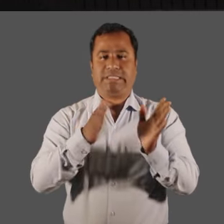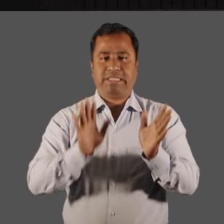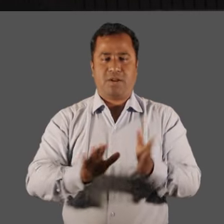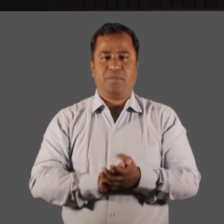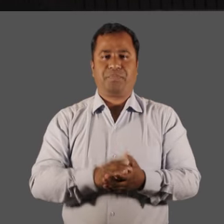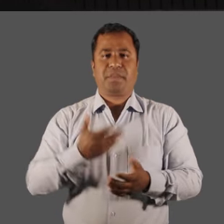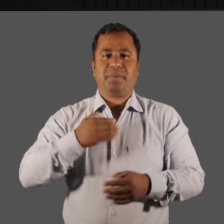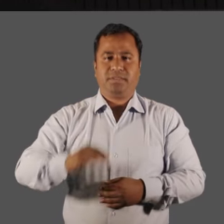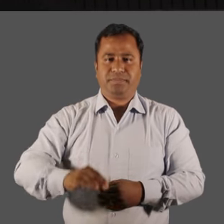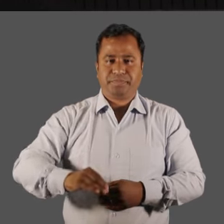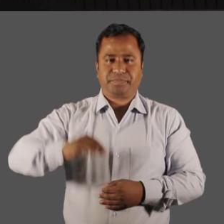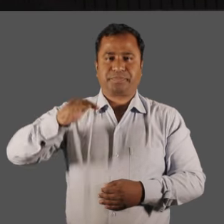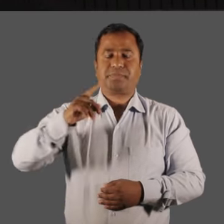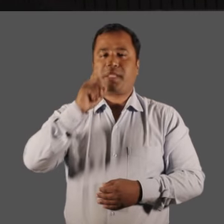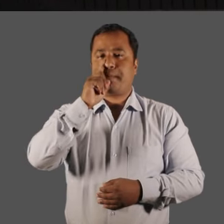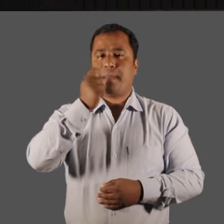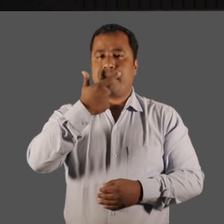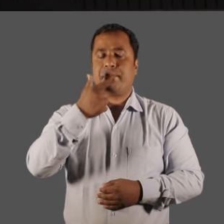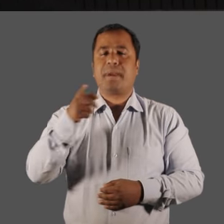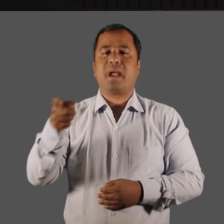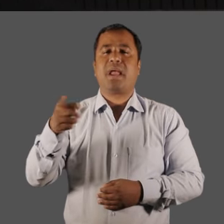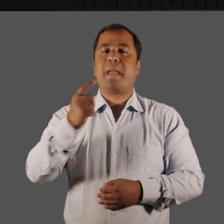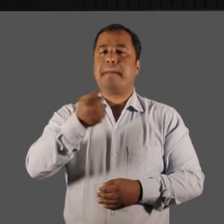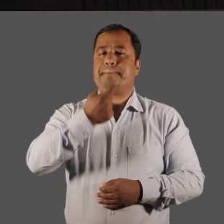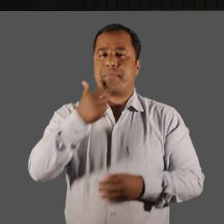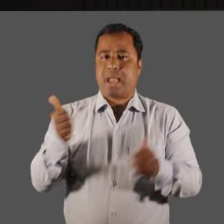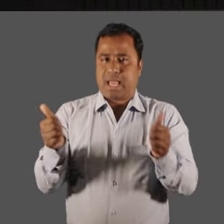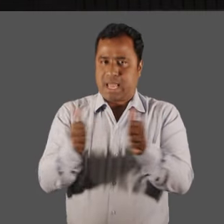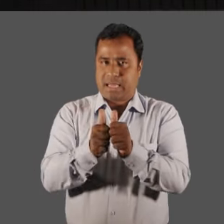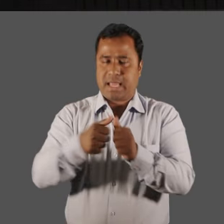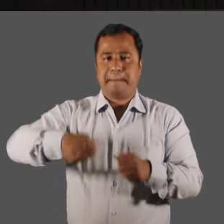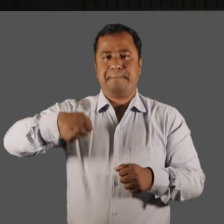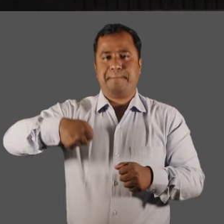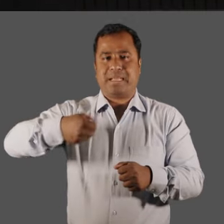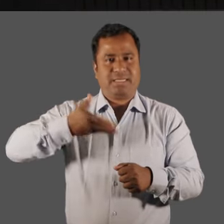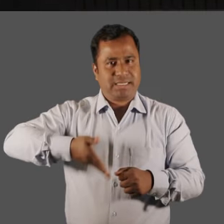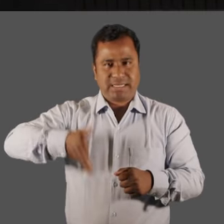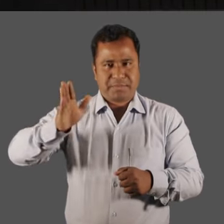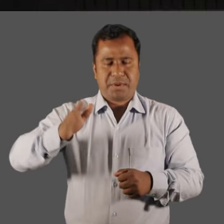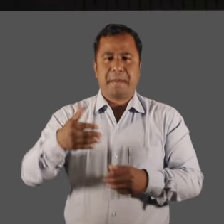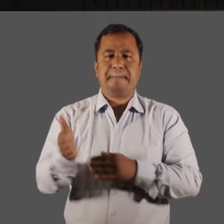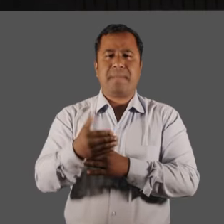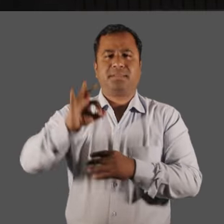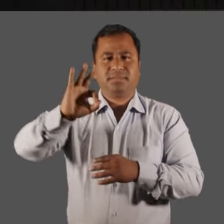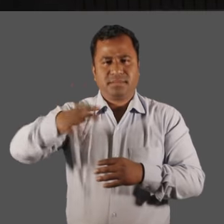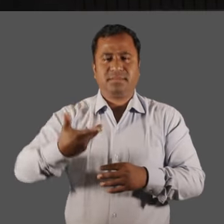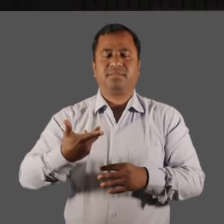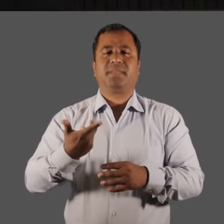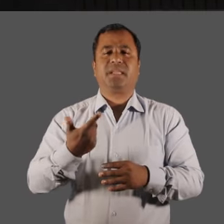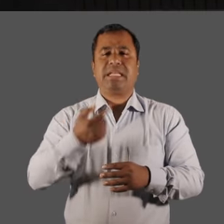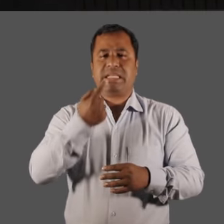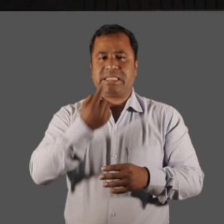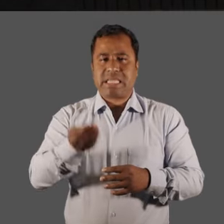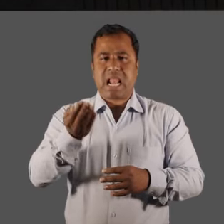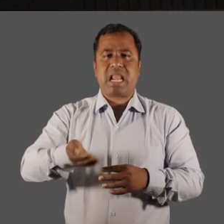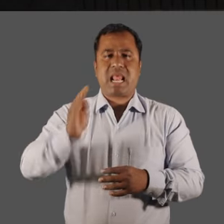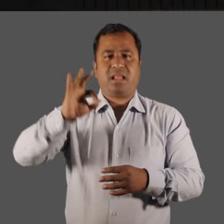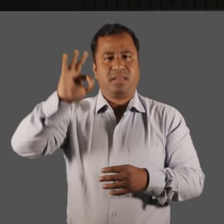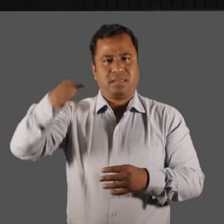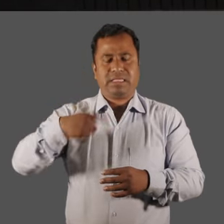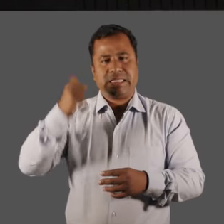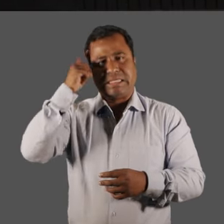আমি ছোটবেলায় আমার বাবার সাথে বাজারে যেতাম। বাজারে গিয়ে ওই মাছের দোকানের যে দোকানি বা মুদি দোকানদার যারা, তারা কিন্তু